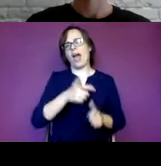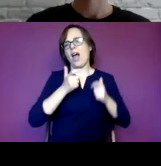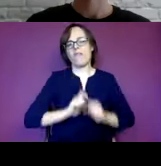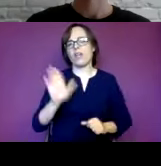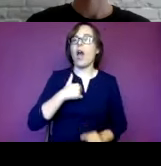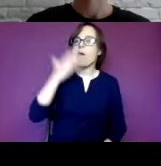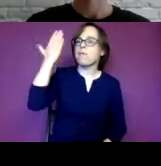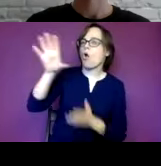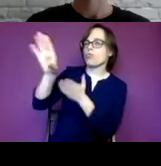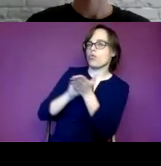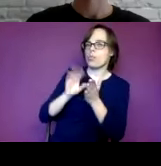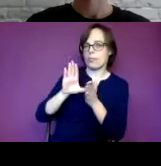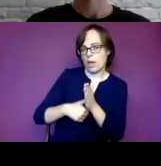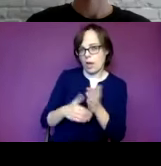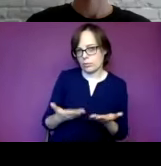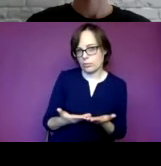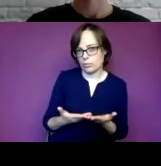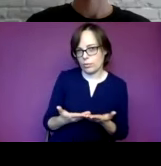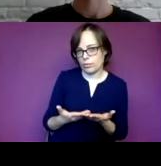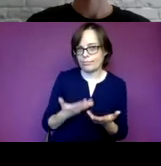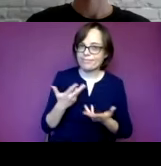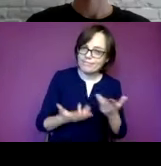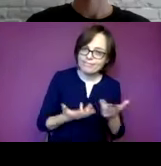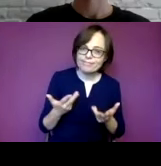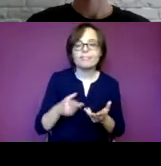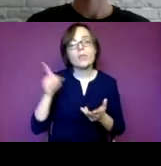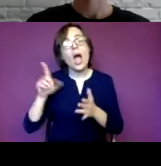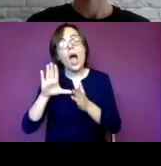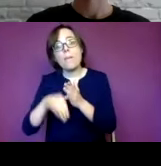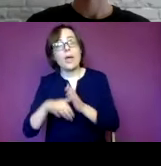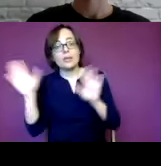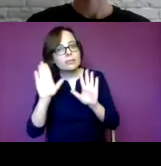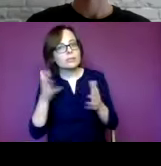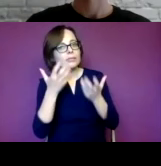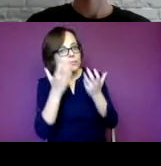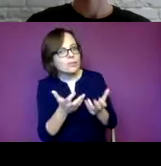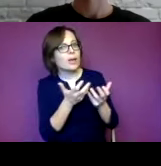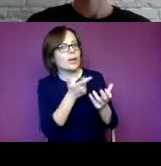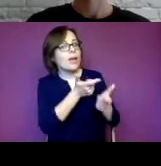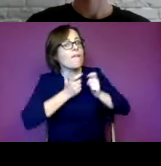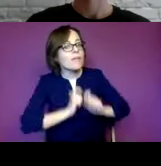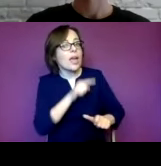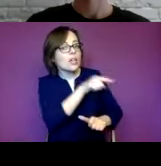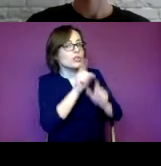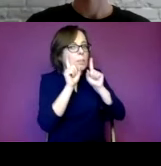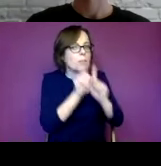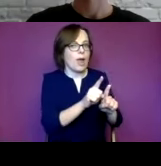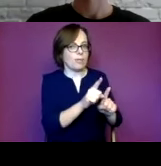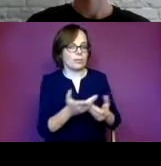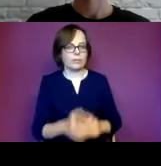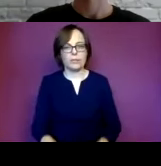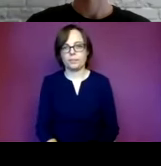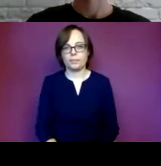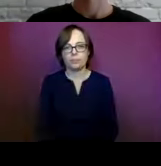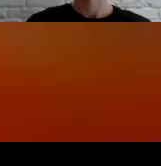a mieszkańcy miasta chcą szukać tej wsi, która wydaje im się prawdziwa. Właśnie, ale